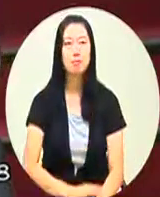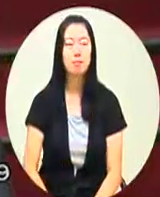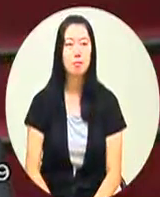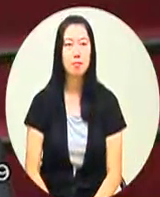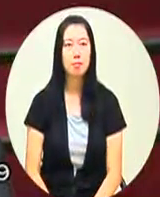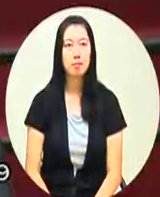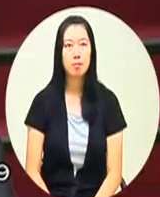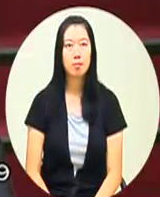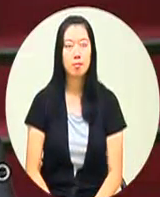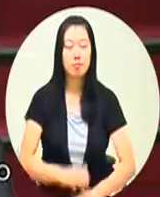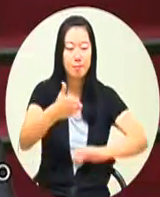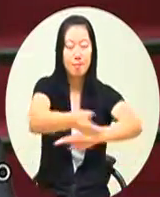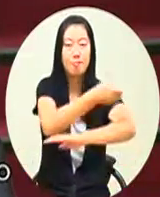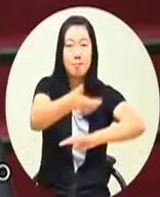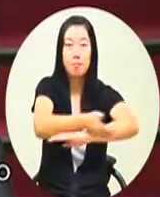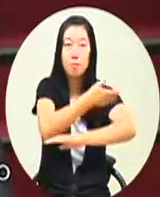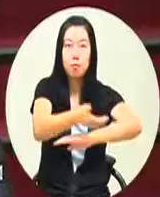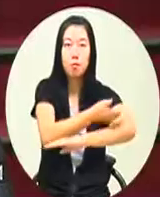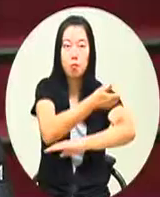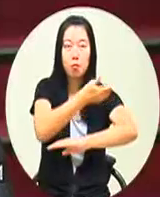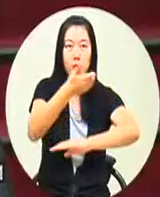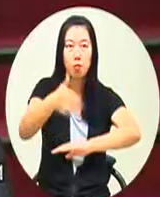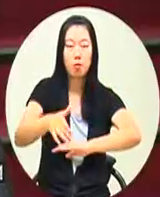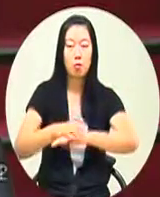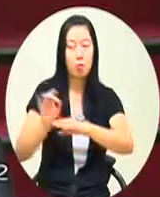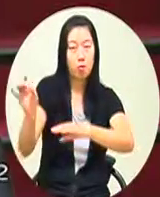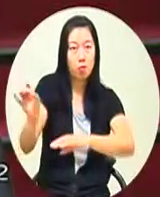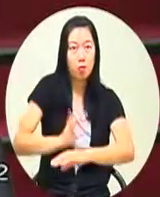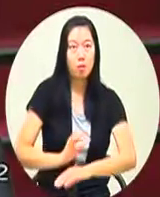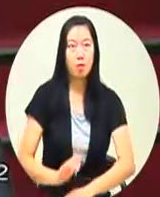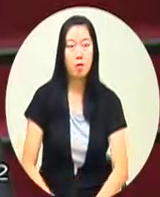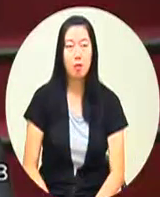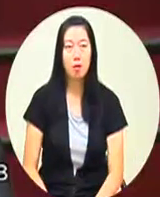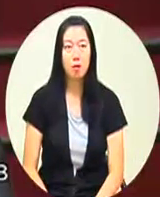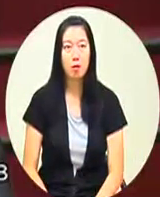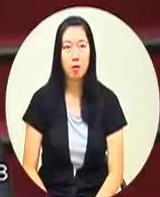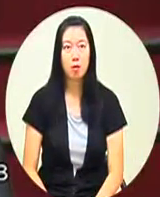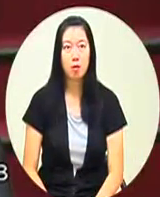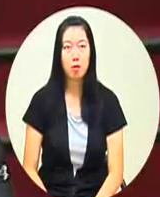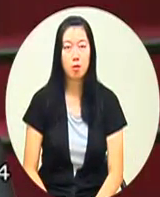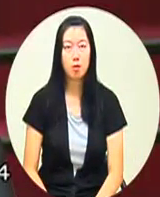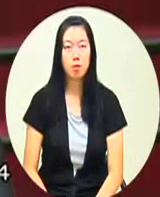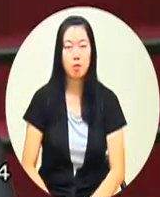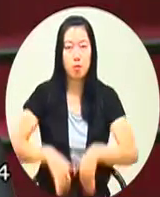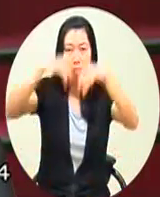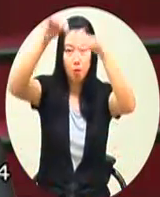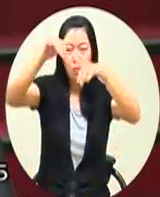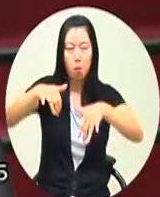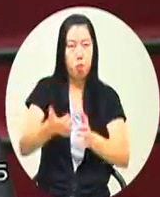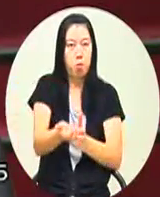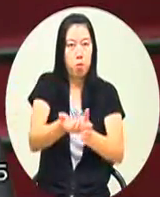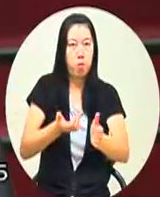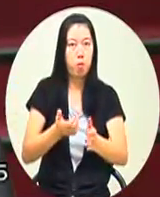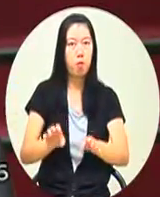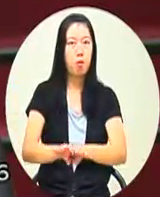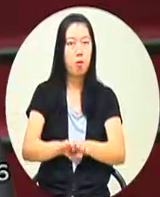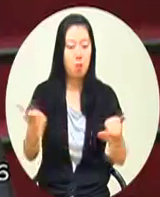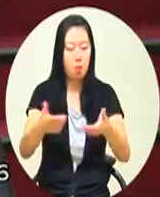挖两边，利用要下大雨之前开始动